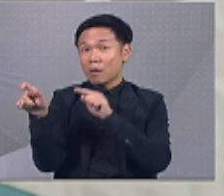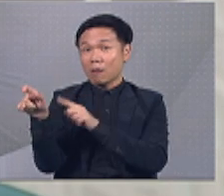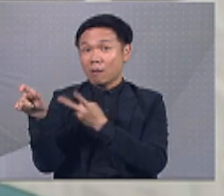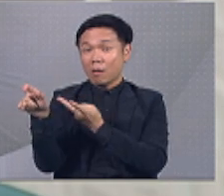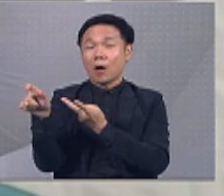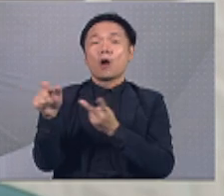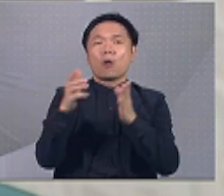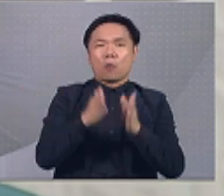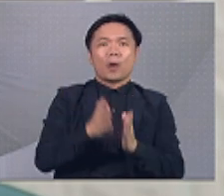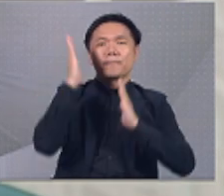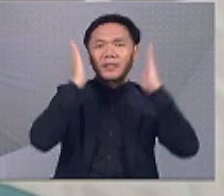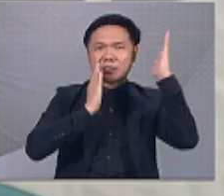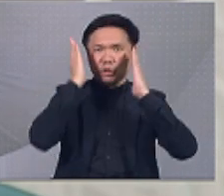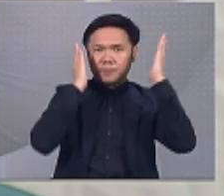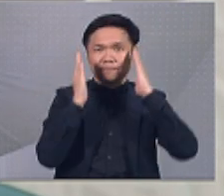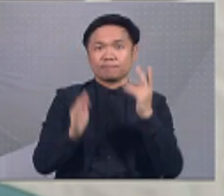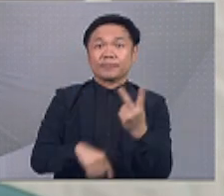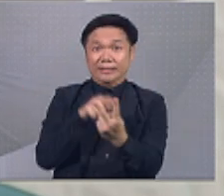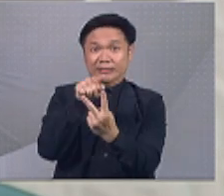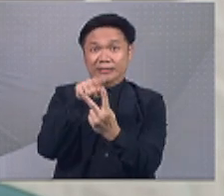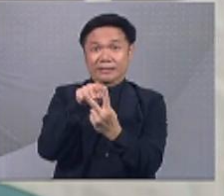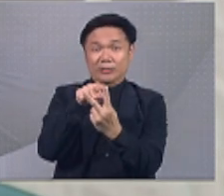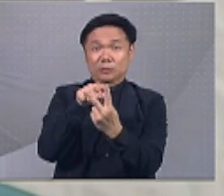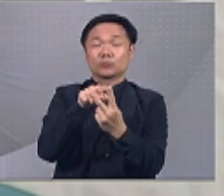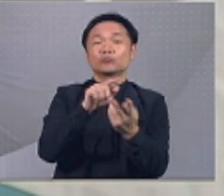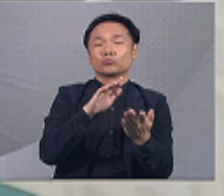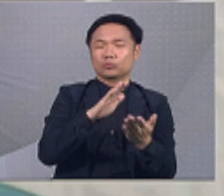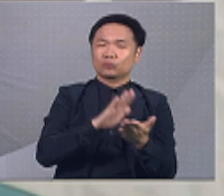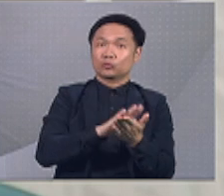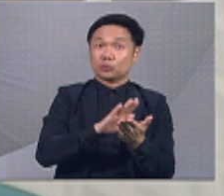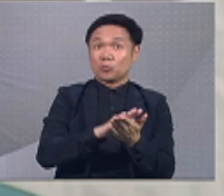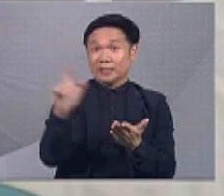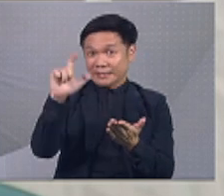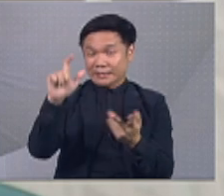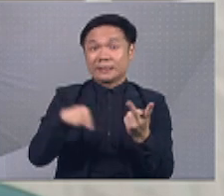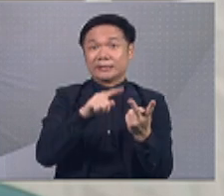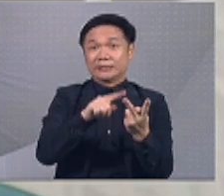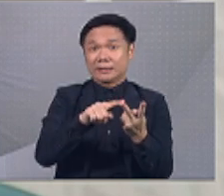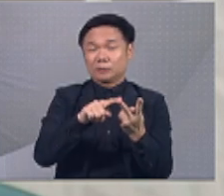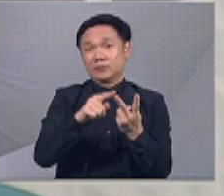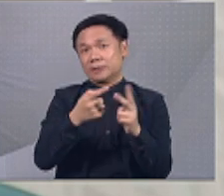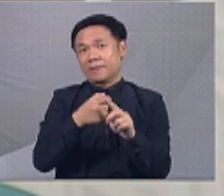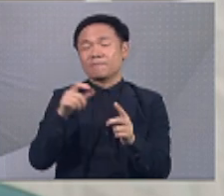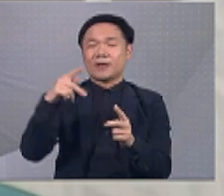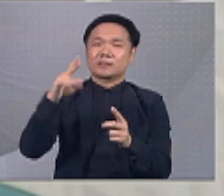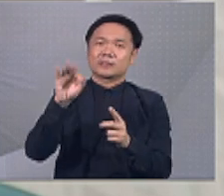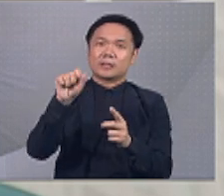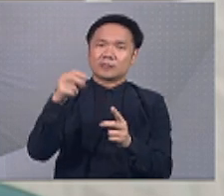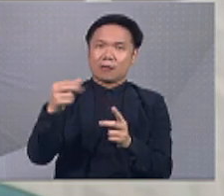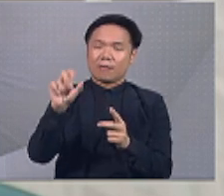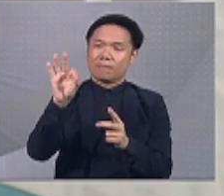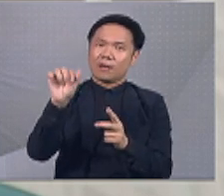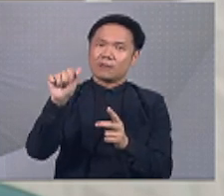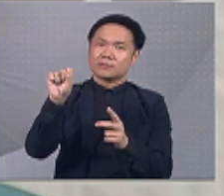negara Indonesia yaitu satu kista ringan baja Tahfidz dan shattuck-st blacklist the pasta ya the kids import